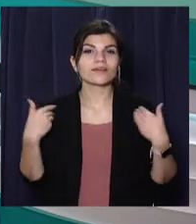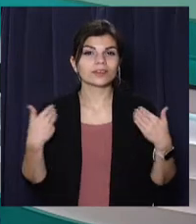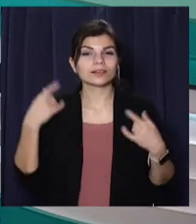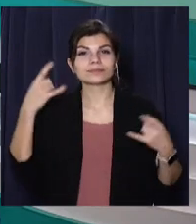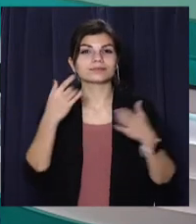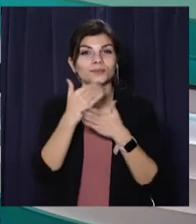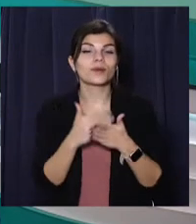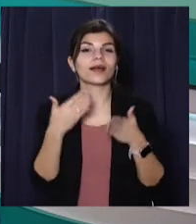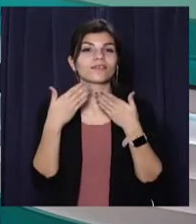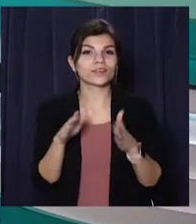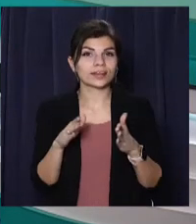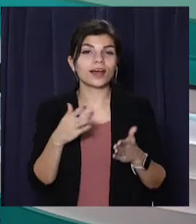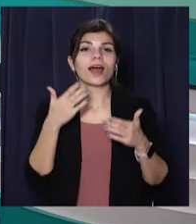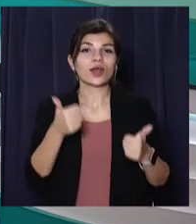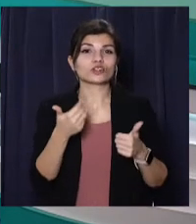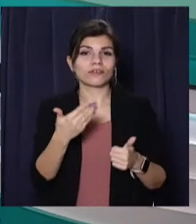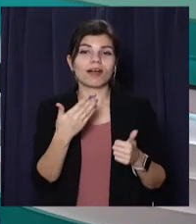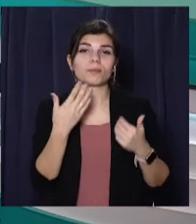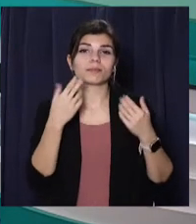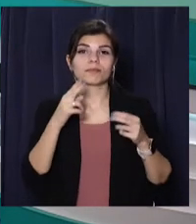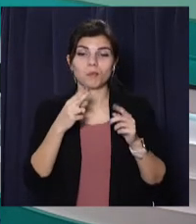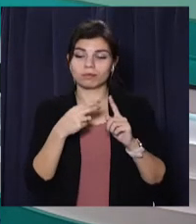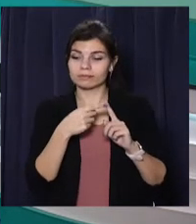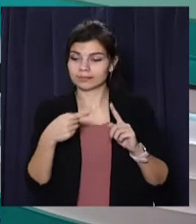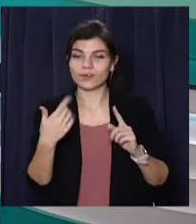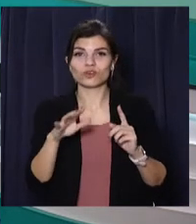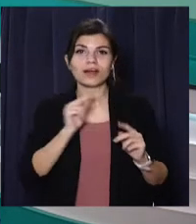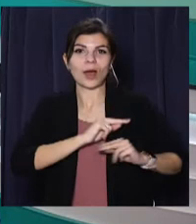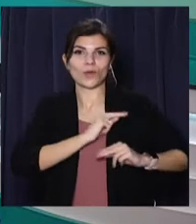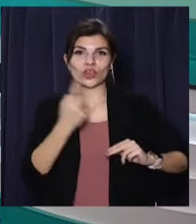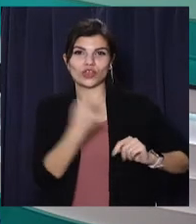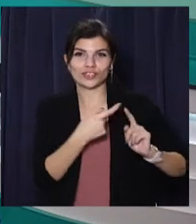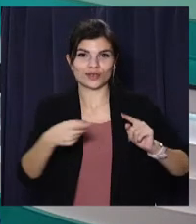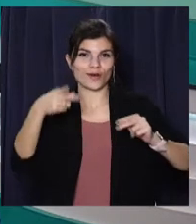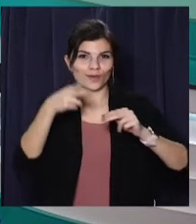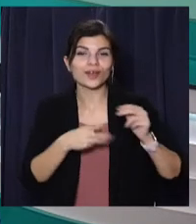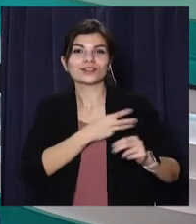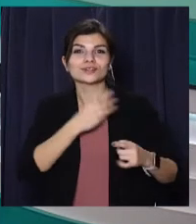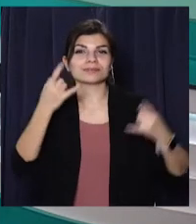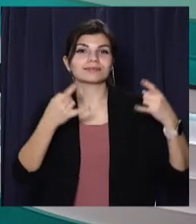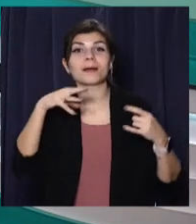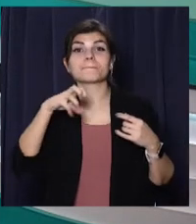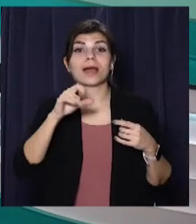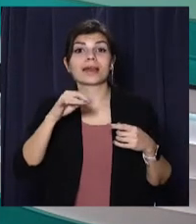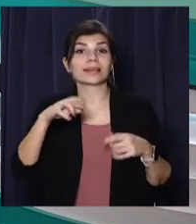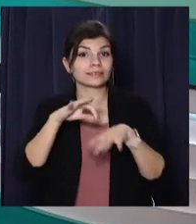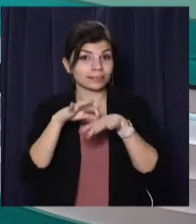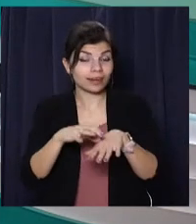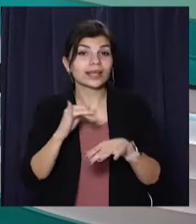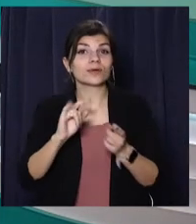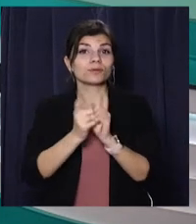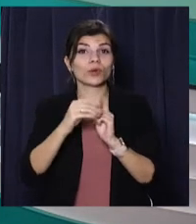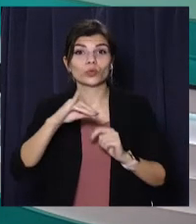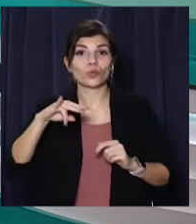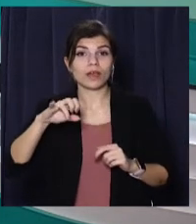вітаю! З вами телеканал «Відкритий». Вдалого завершення робочого тижня вам бажають Марія Трибушенко та сурдоперекладачка Юліана Пуговкіна.